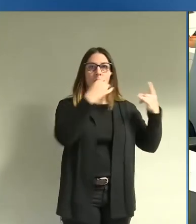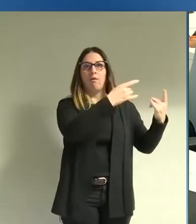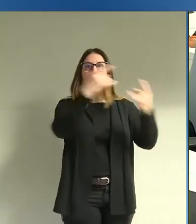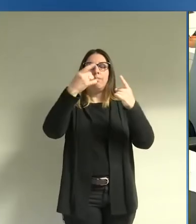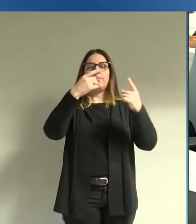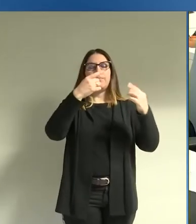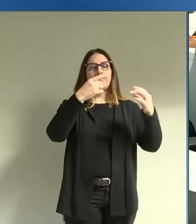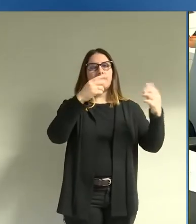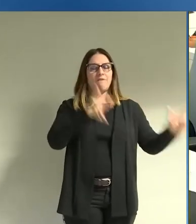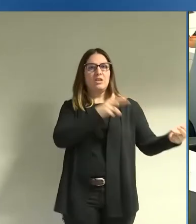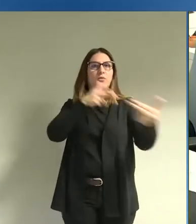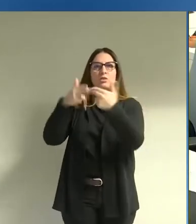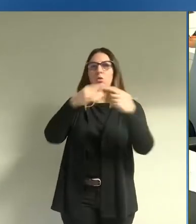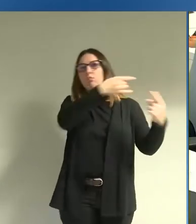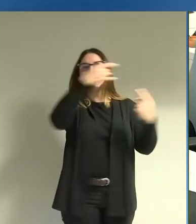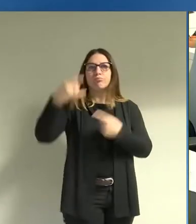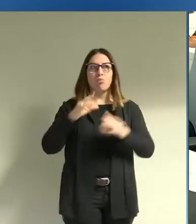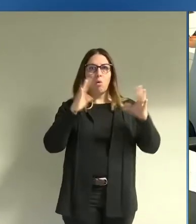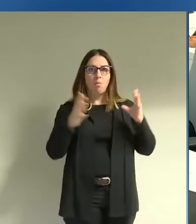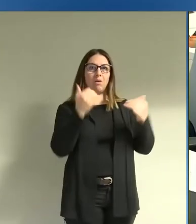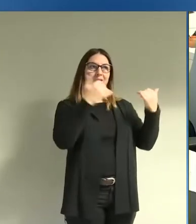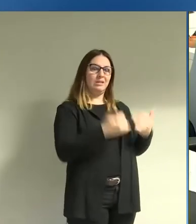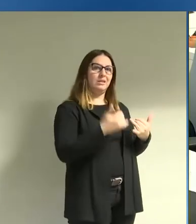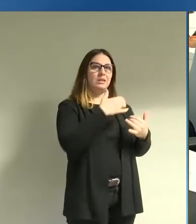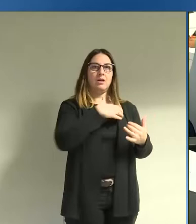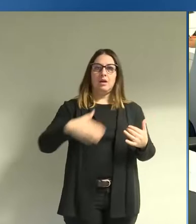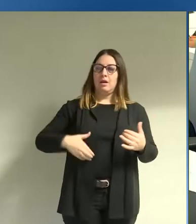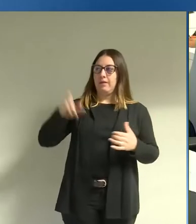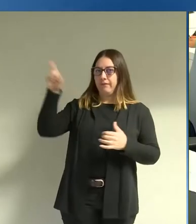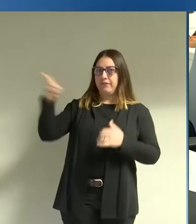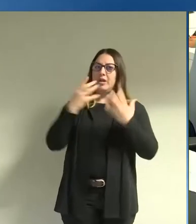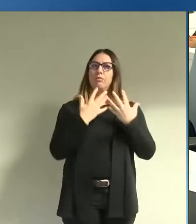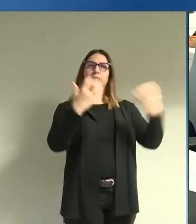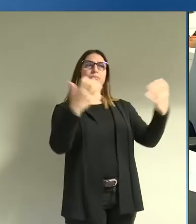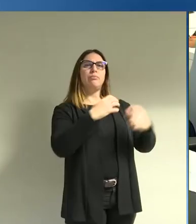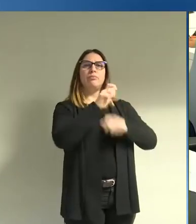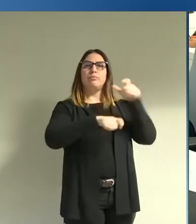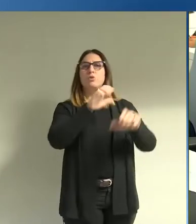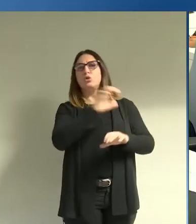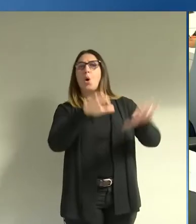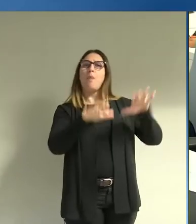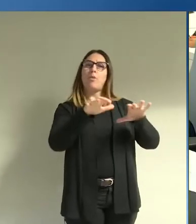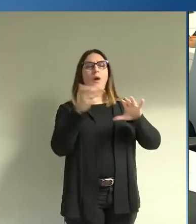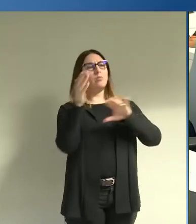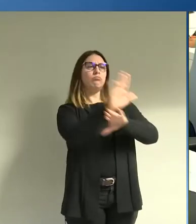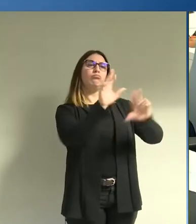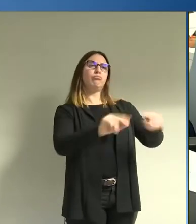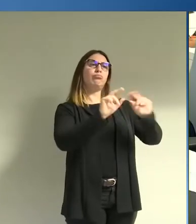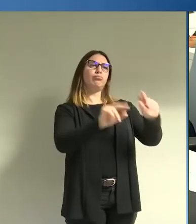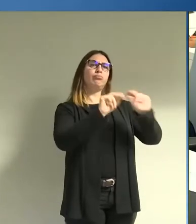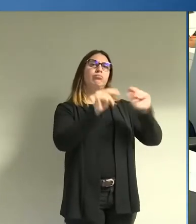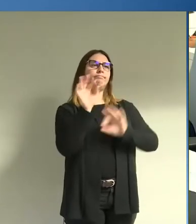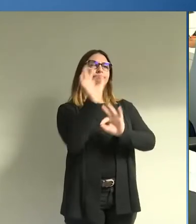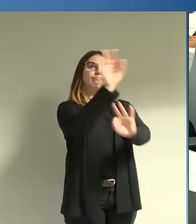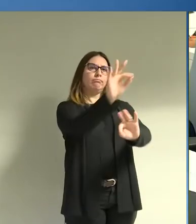et une bille à une restitution qui a été fait à l'hôtel de ville de grenoble où il y avait une centaine de personnes qui étaient là des participantes et participants à ces ateliers et